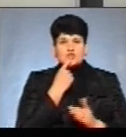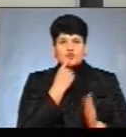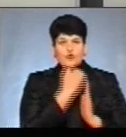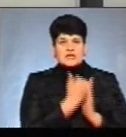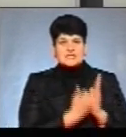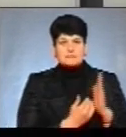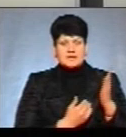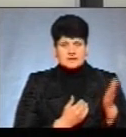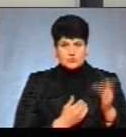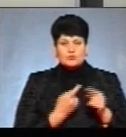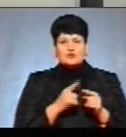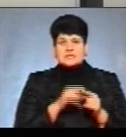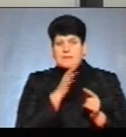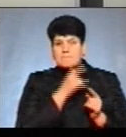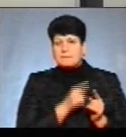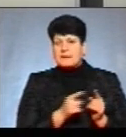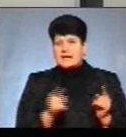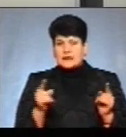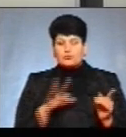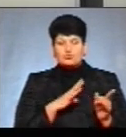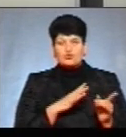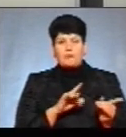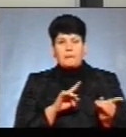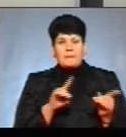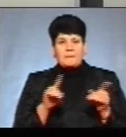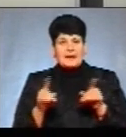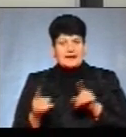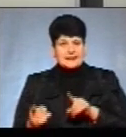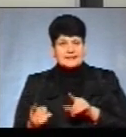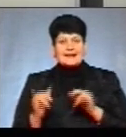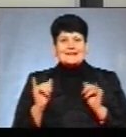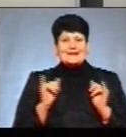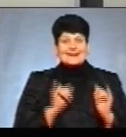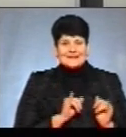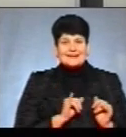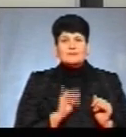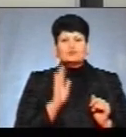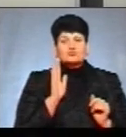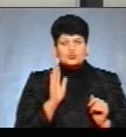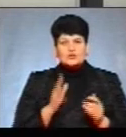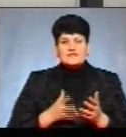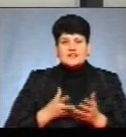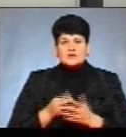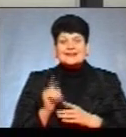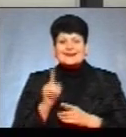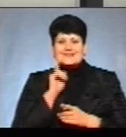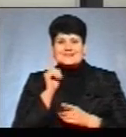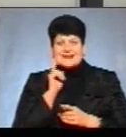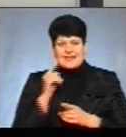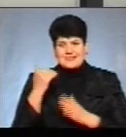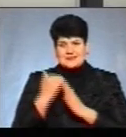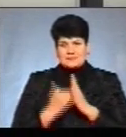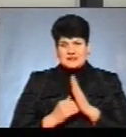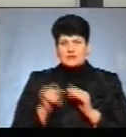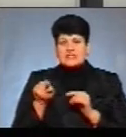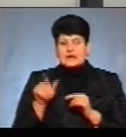фінансування по червоному списку, тому що оцей період, він був період перехідний, і буде фінансуватися тільки зелений